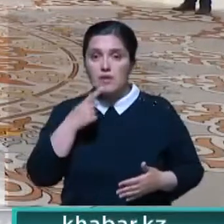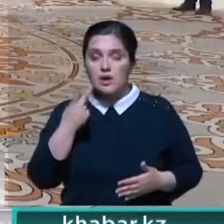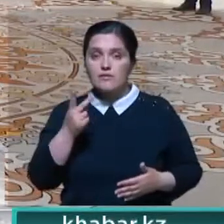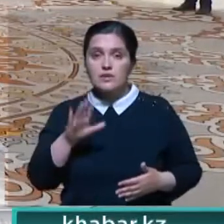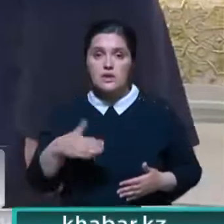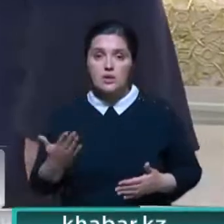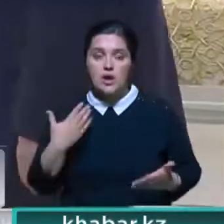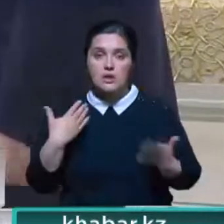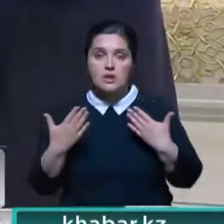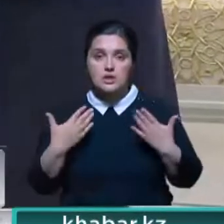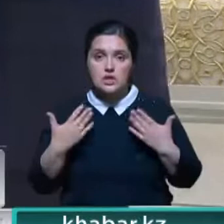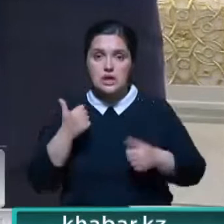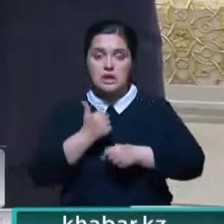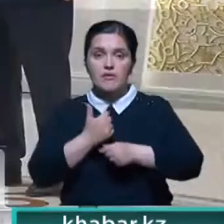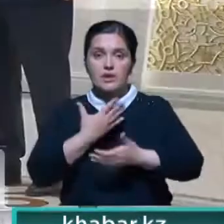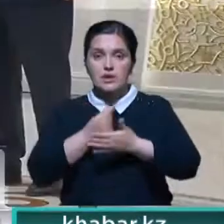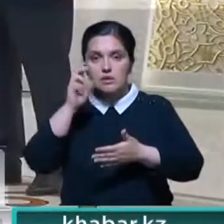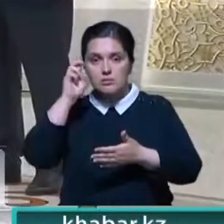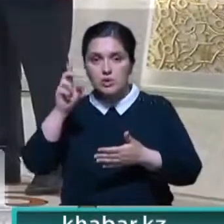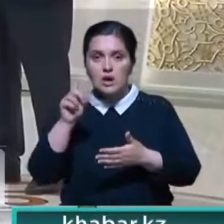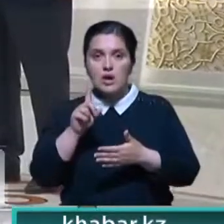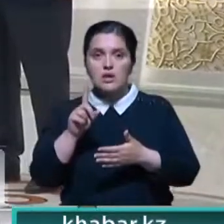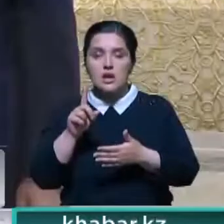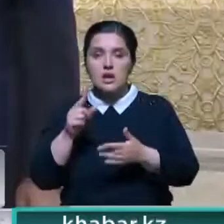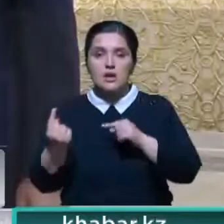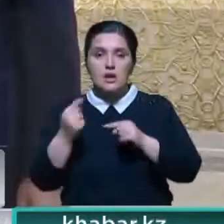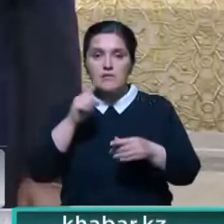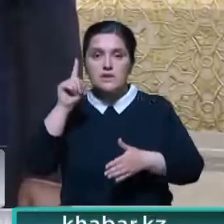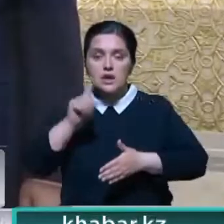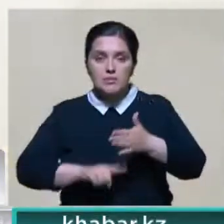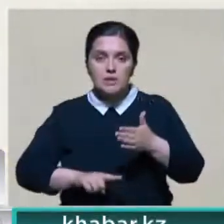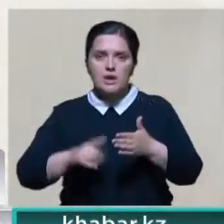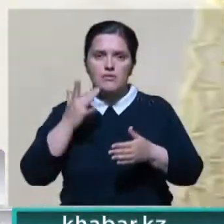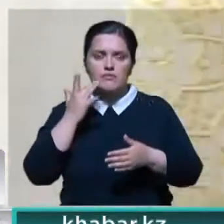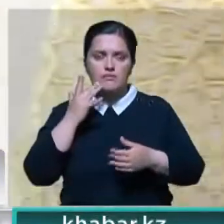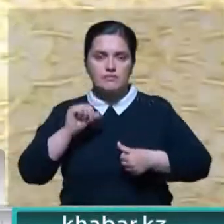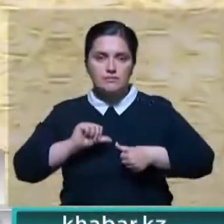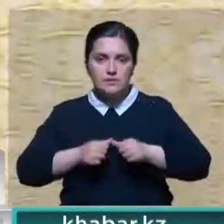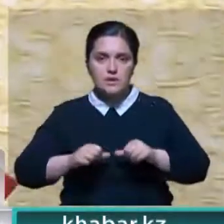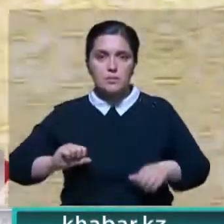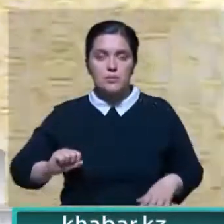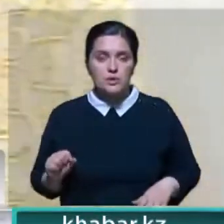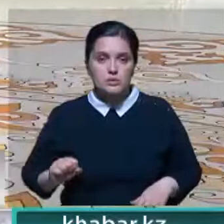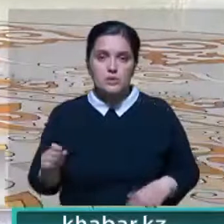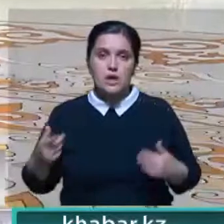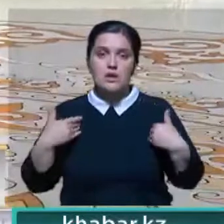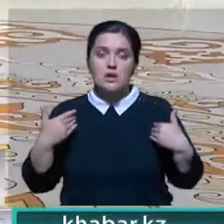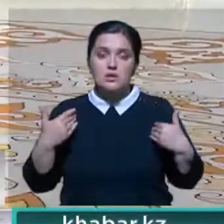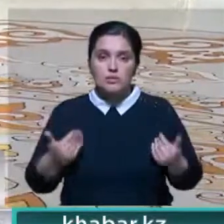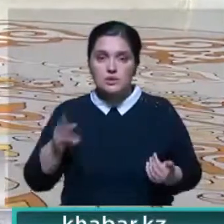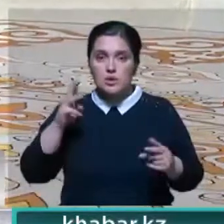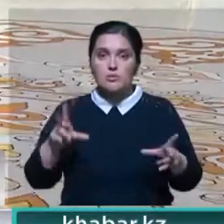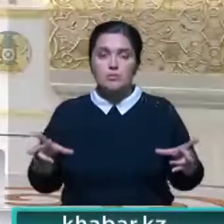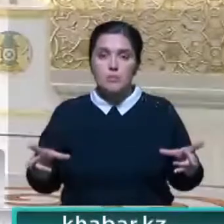двусторонних отношениях между странами, глава нашего государства отметил, что они основаны на взаимном доверии и неизменной дружбе.